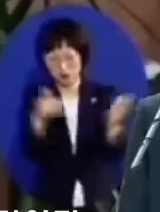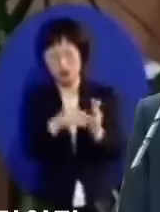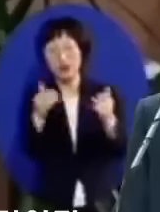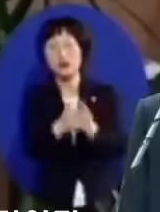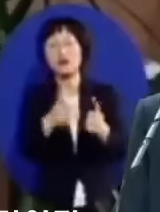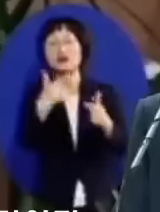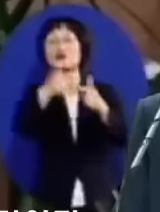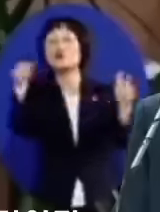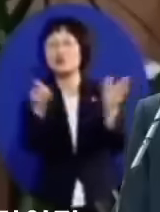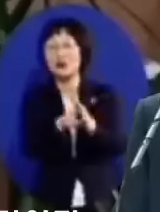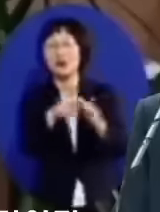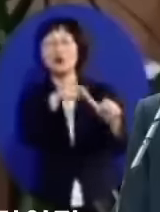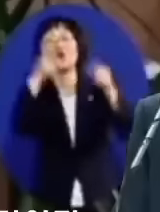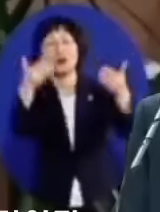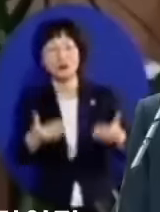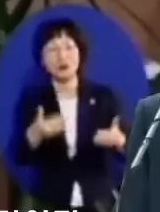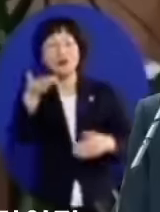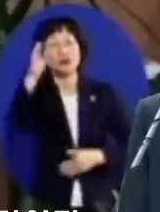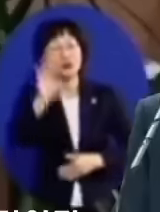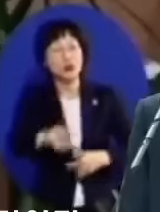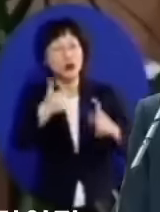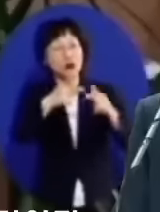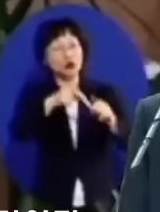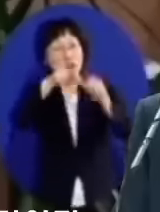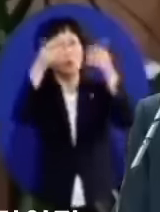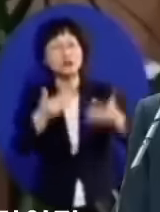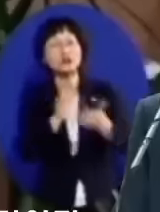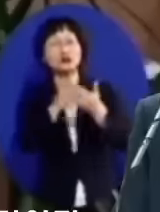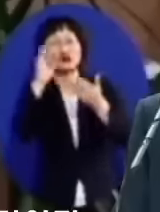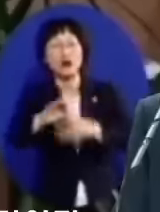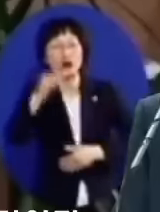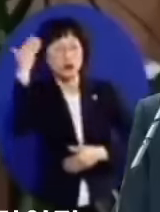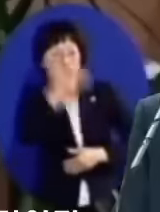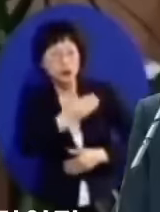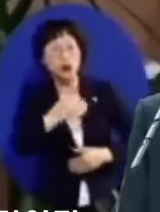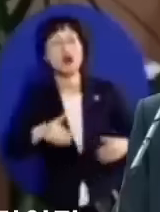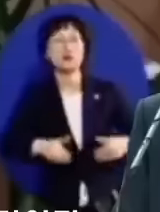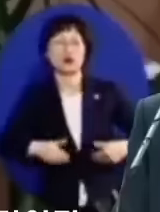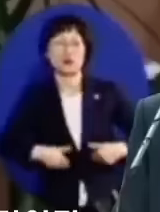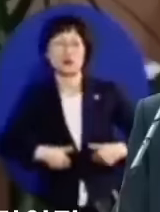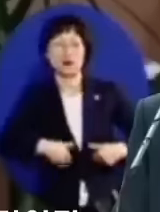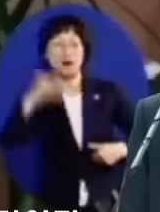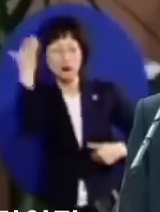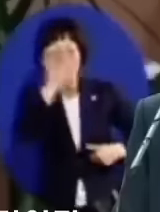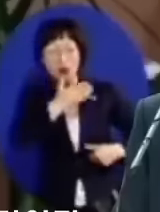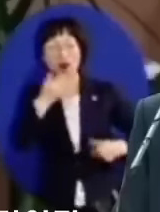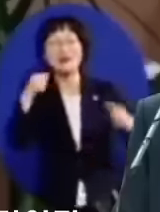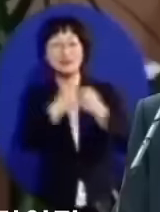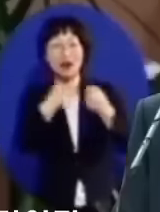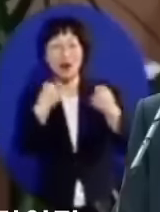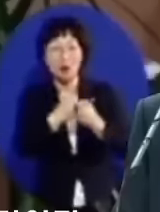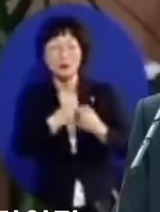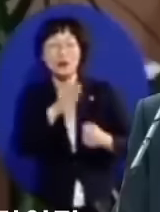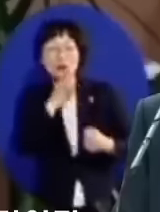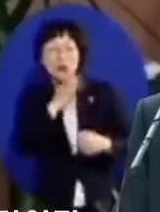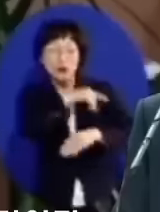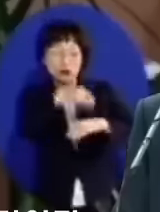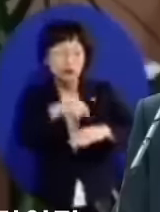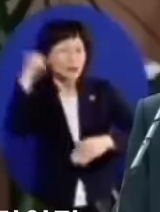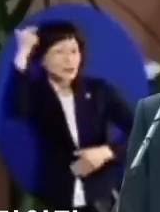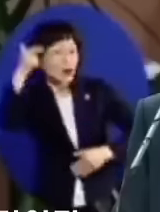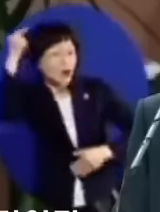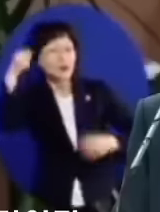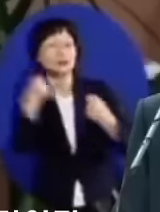받아 나았지만은 구원받은 다음에 성결하게 되어야 되는 것입니다. 성결한 싸움이 바로 육과 영의